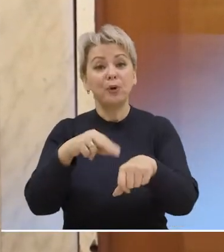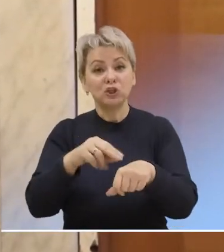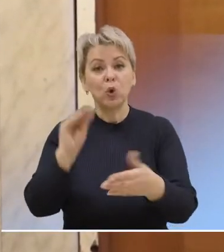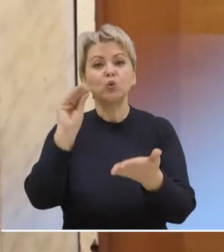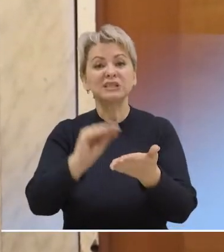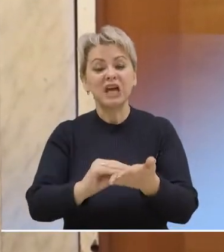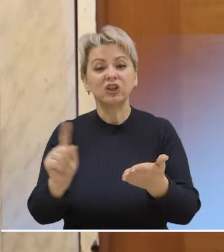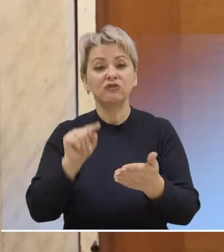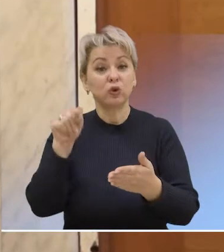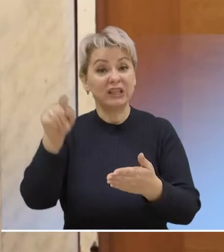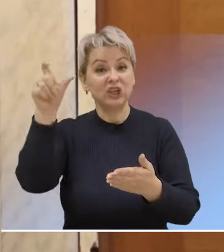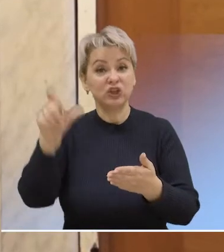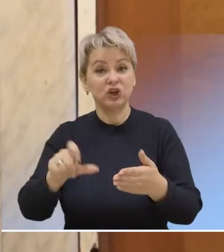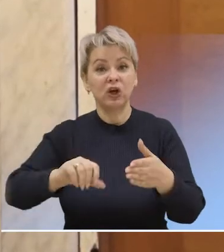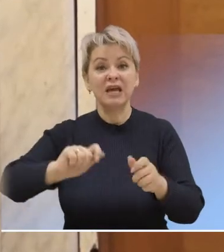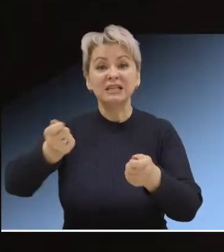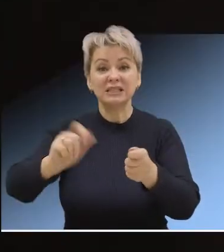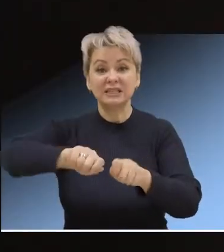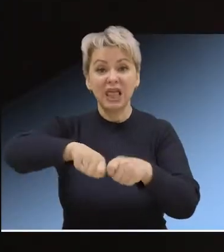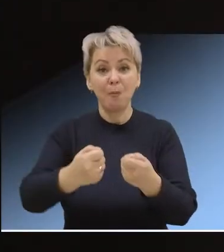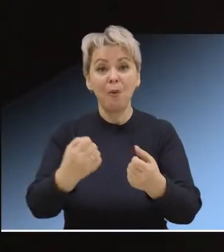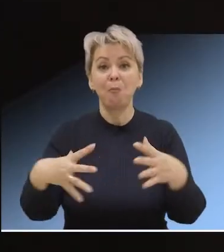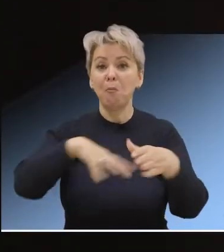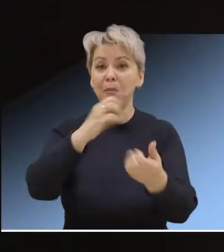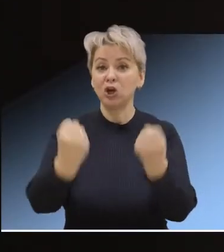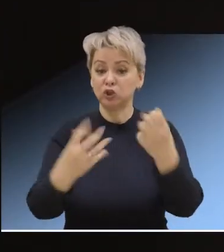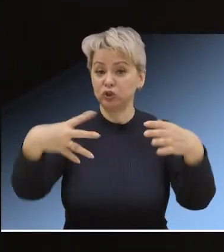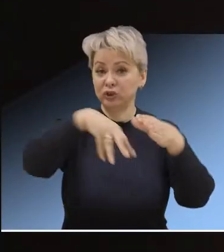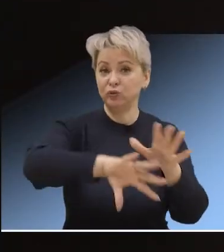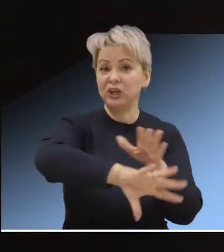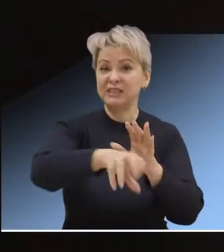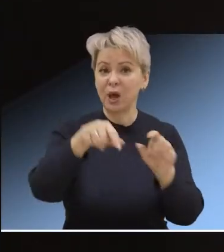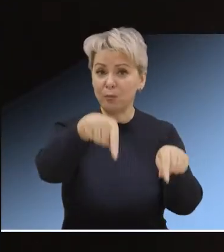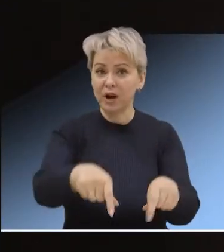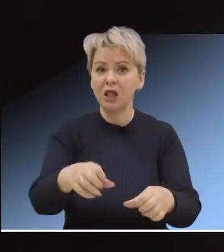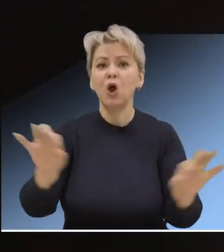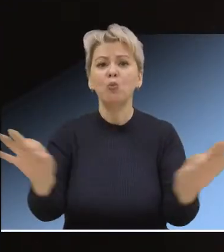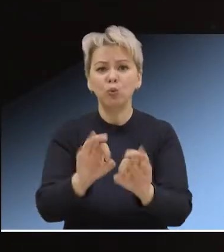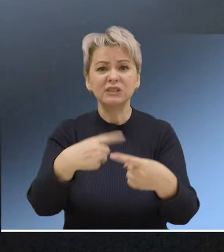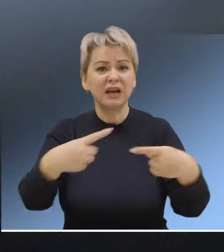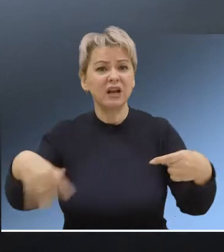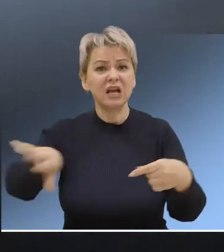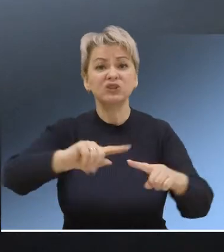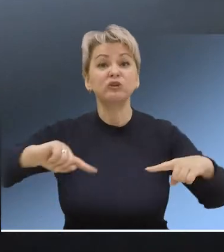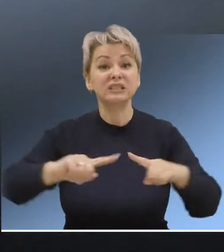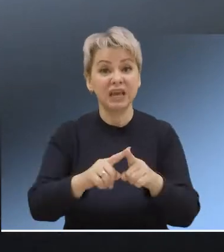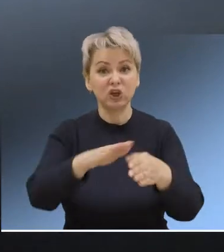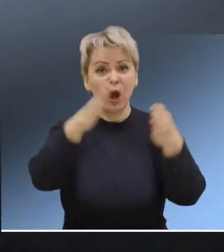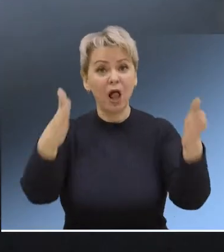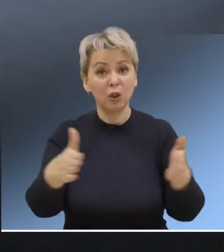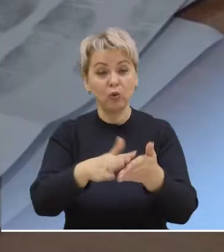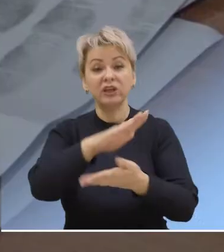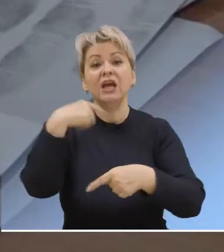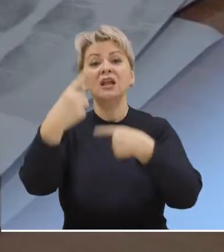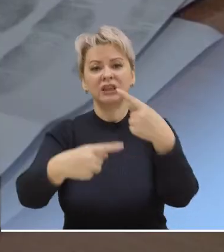подозреваемого. Правоохранители установили, что фигурант взломал замок в автомобиле и похитил оттуда автомагнитолу, самбуфер и колонки. В ходе